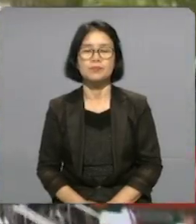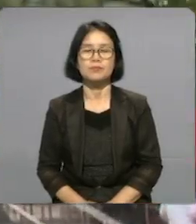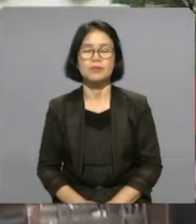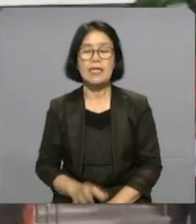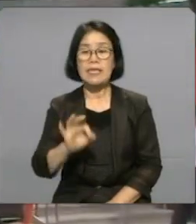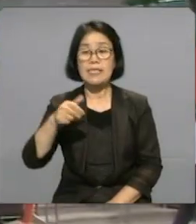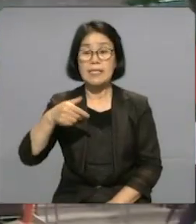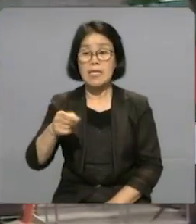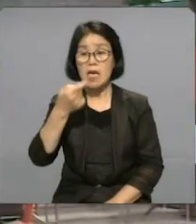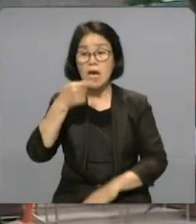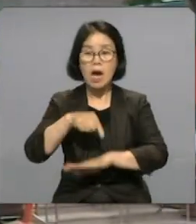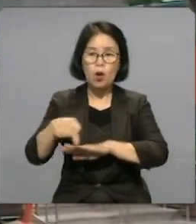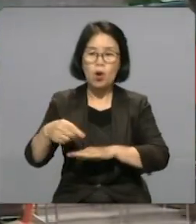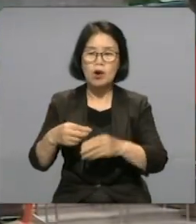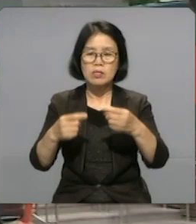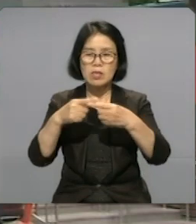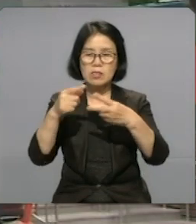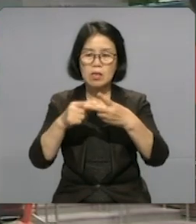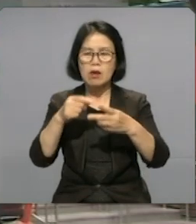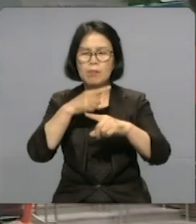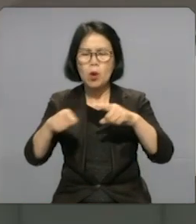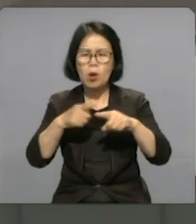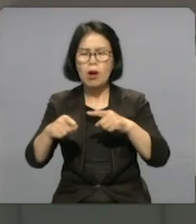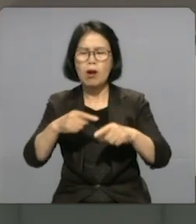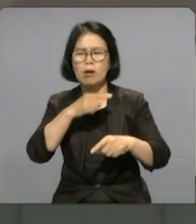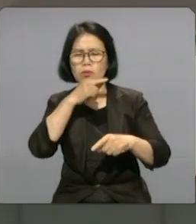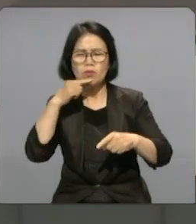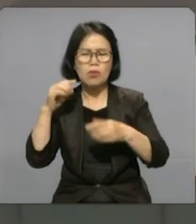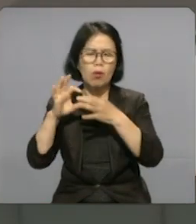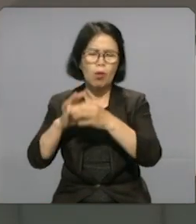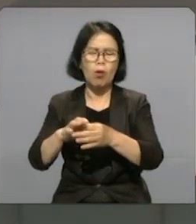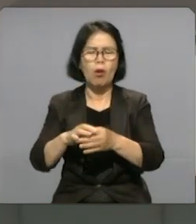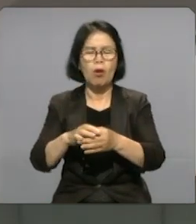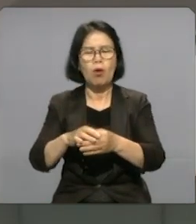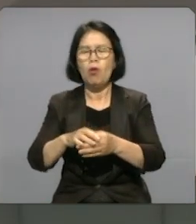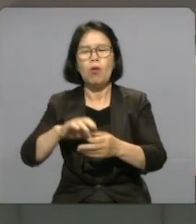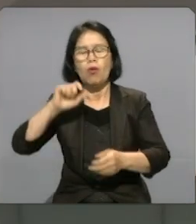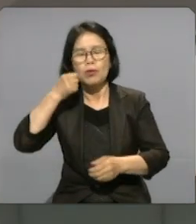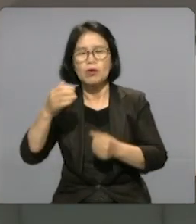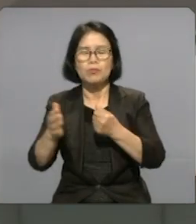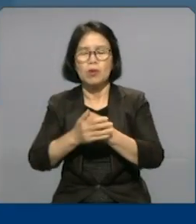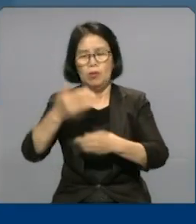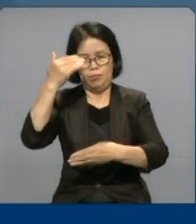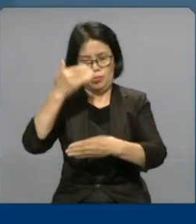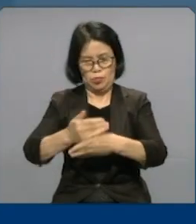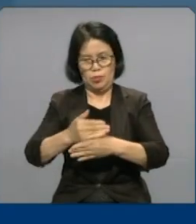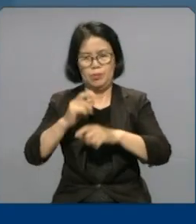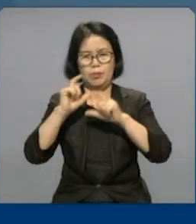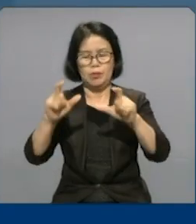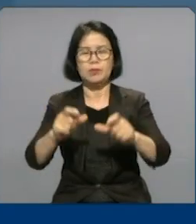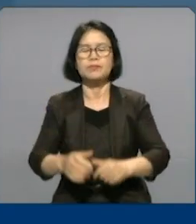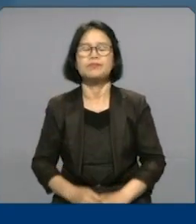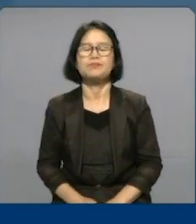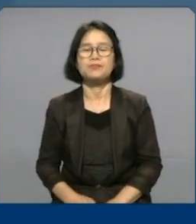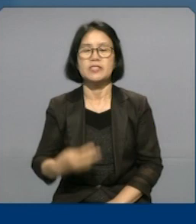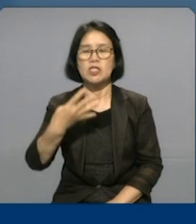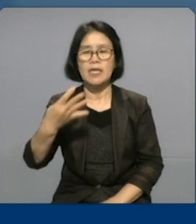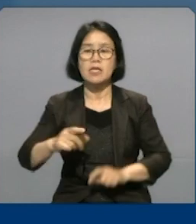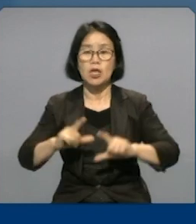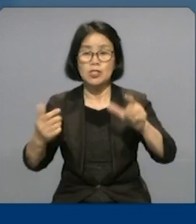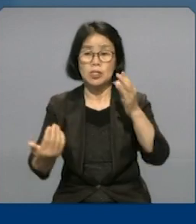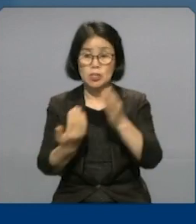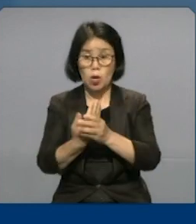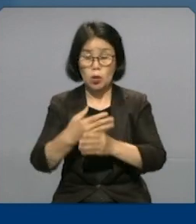인제학원은 모두 세 차례 평가에서 적자 지속을 피할 수 없어 서울 백병원을 폐원한다고 밝혔습니다. 2004년 발생한